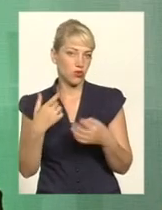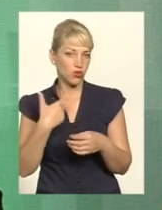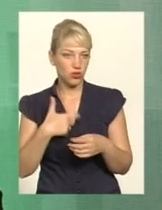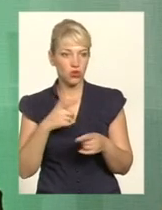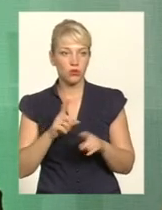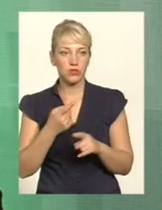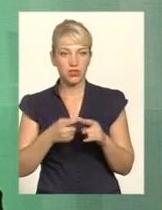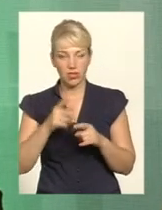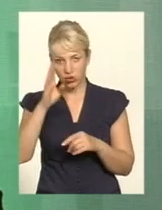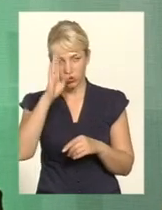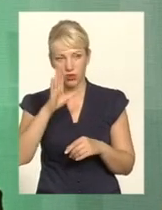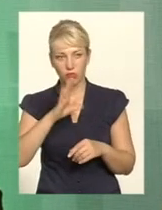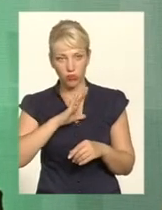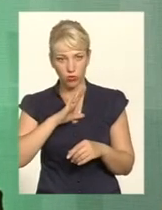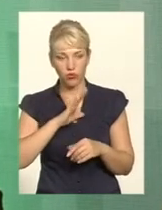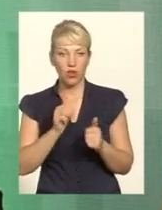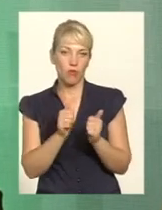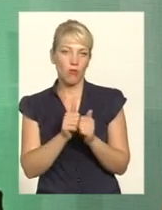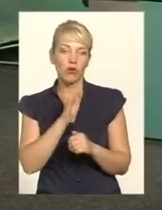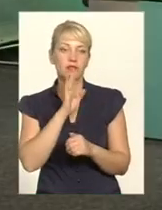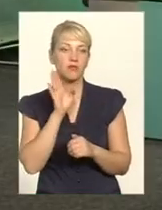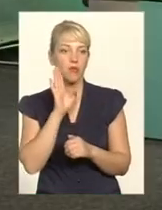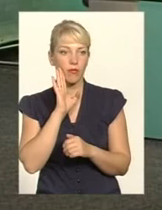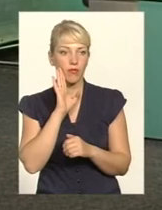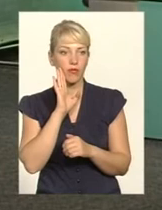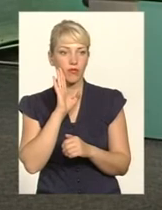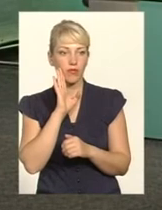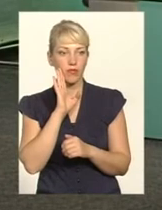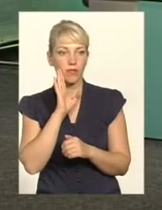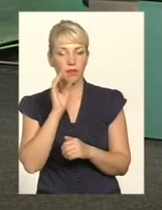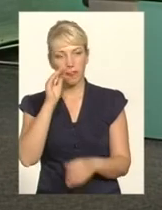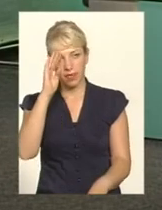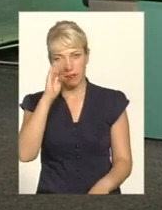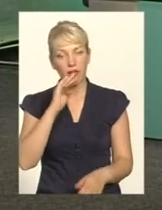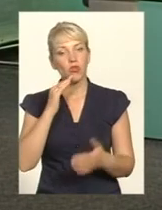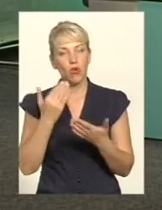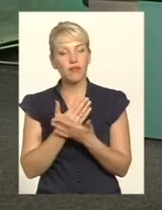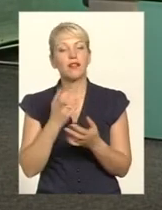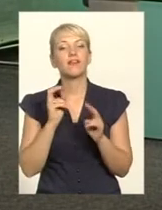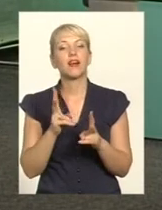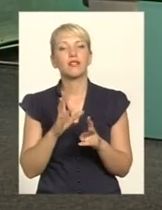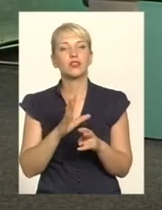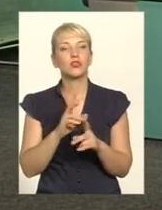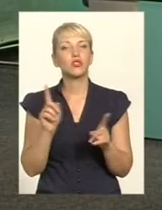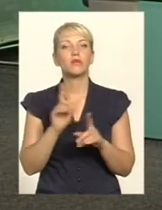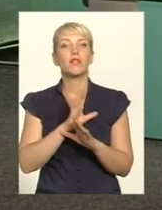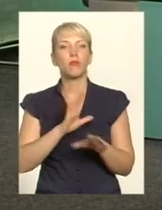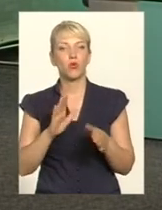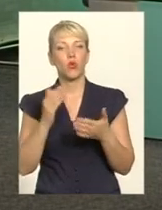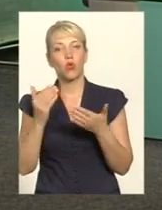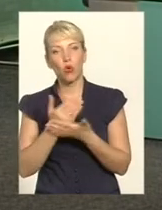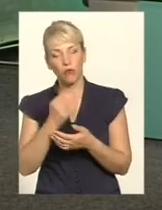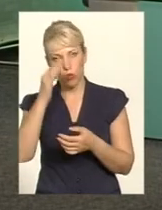цей чоловік, кого вона вибере, був поряд з нею. Разом з тим, новий дитина... батько, і як уникнути от конфліктів між новим